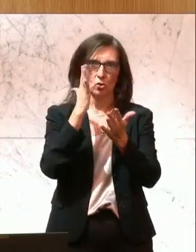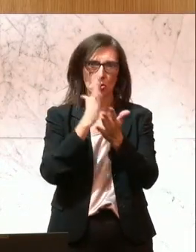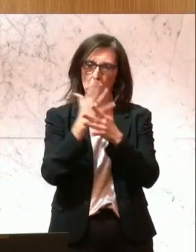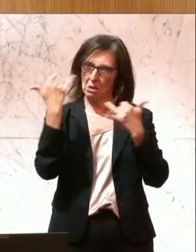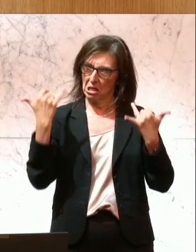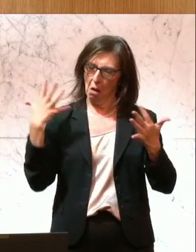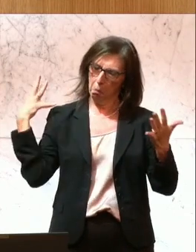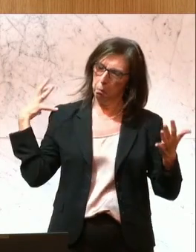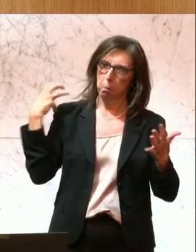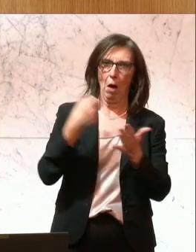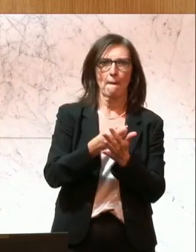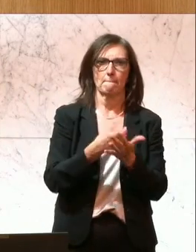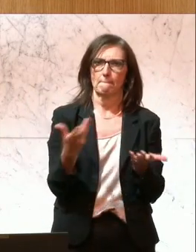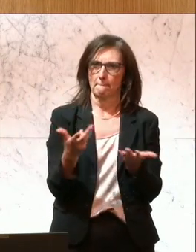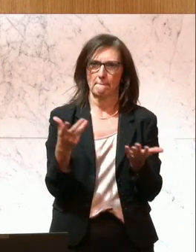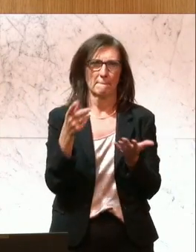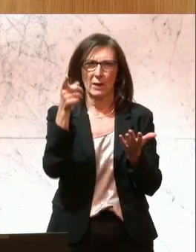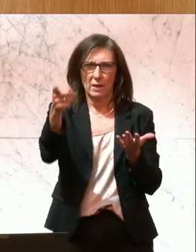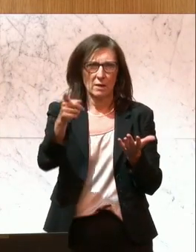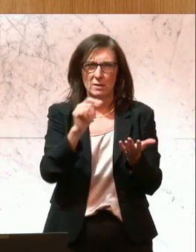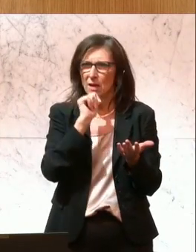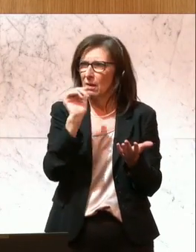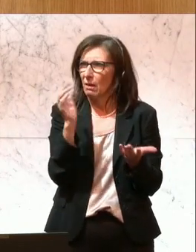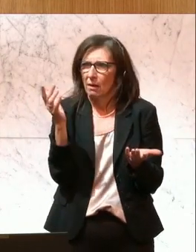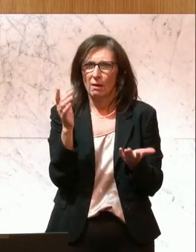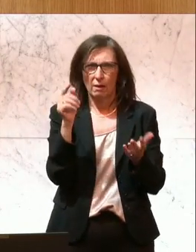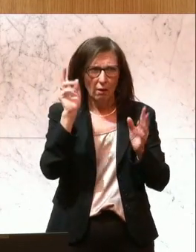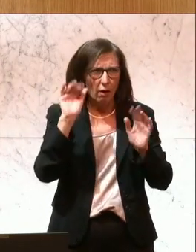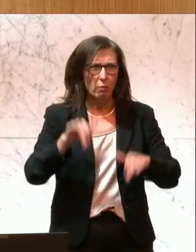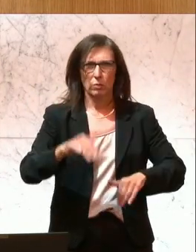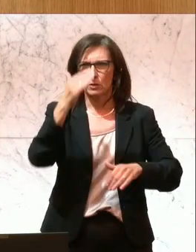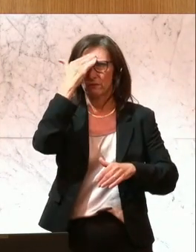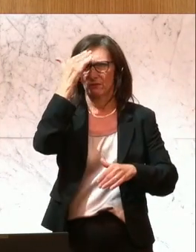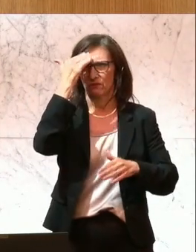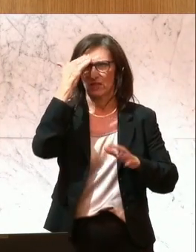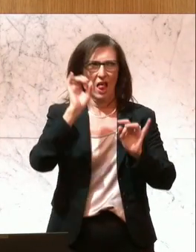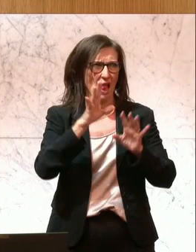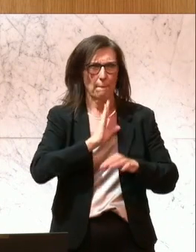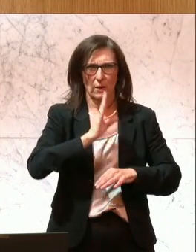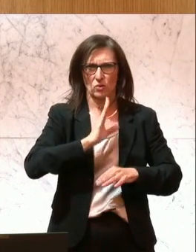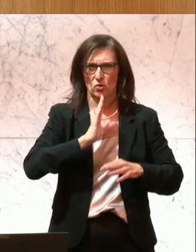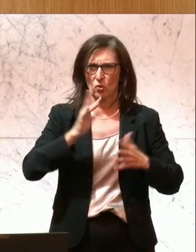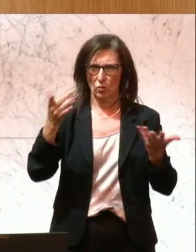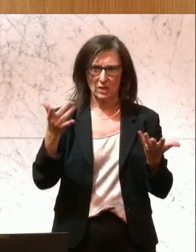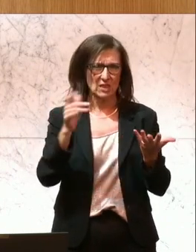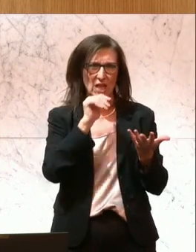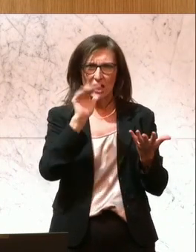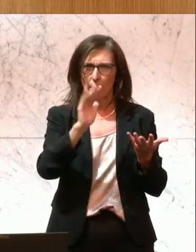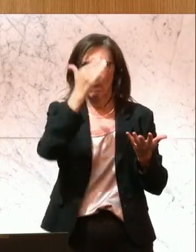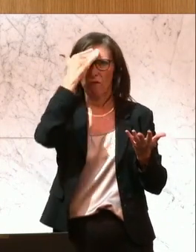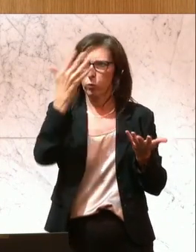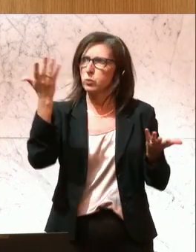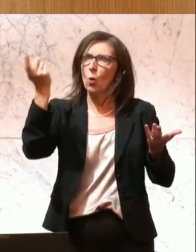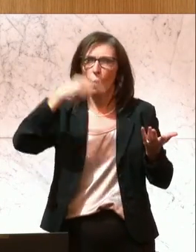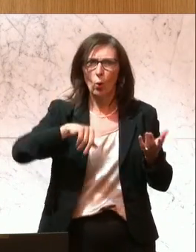Ihnen wirklich. So tief kann man den Kopf gar nicht in den Sand stecken, wie Sie das getan haben, was die drohende